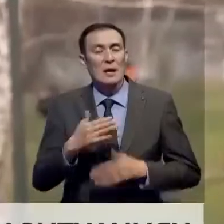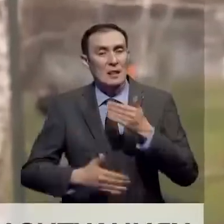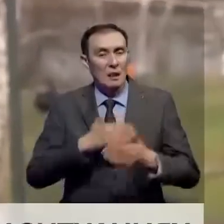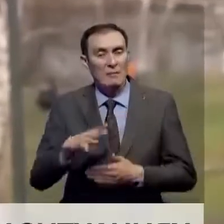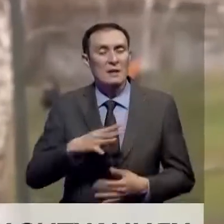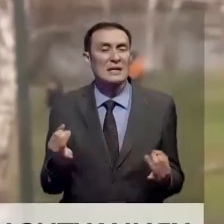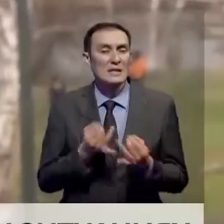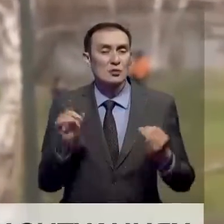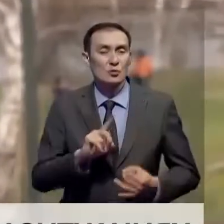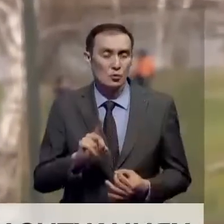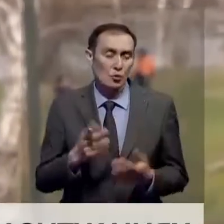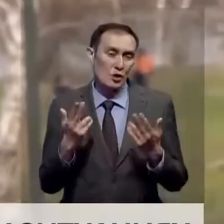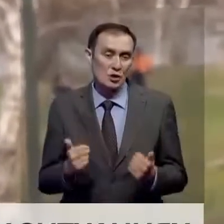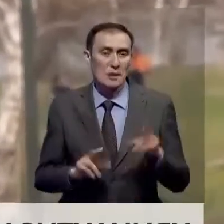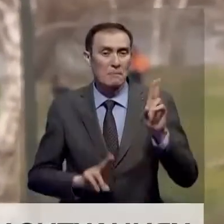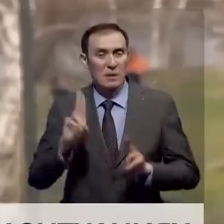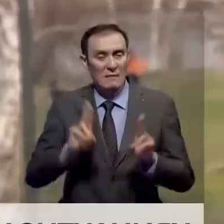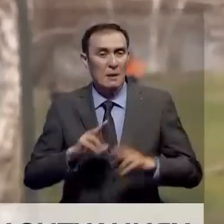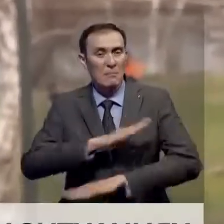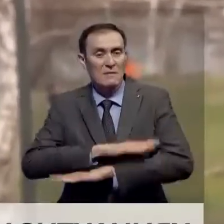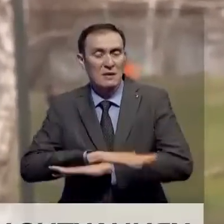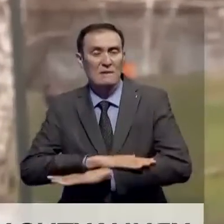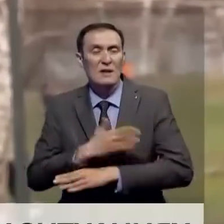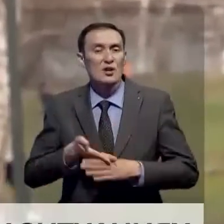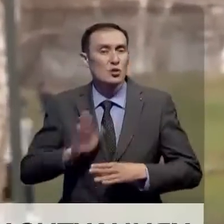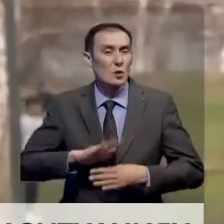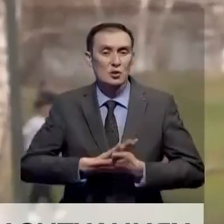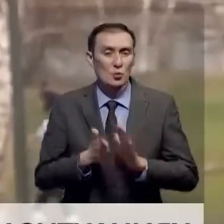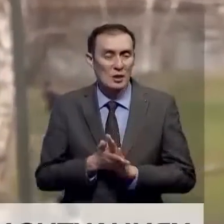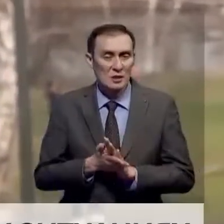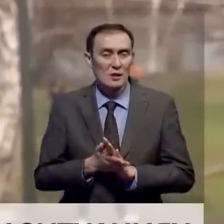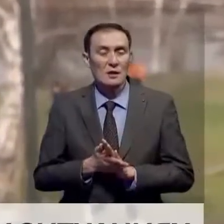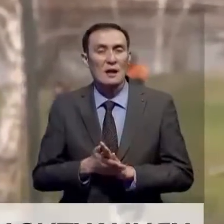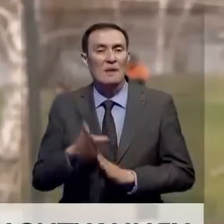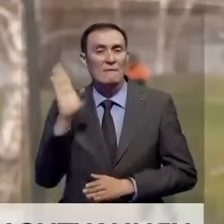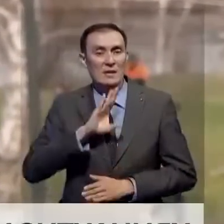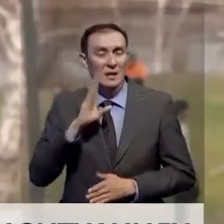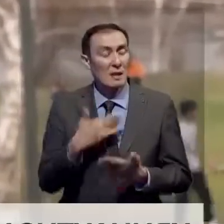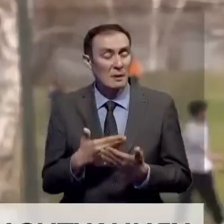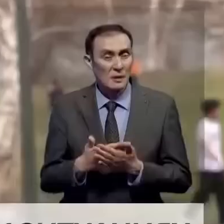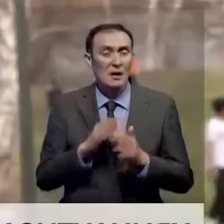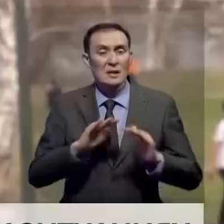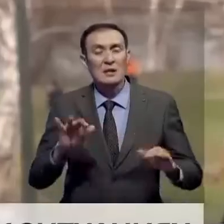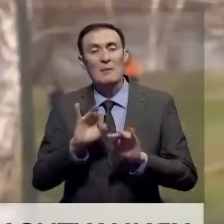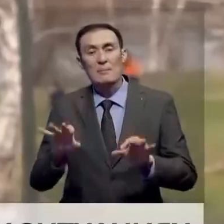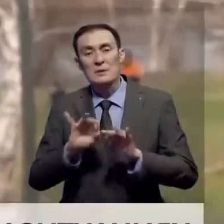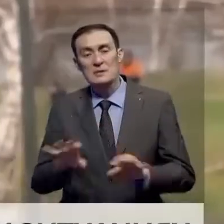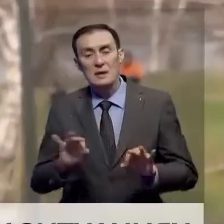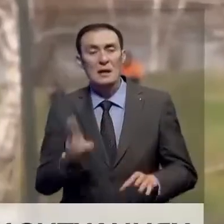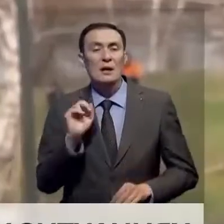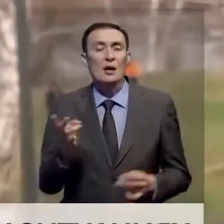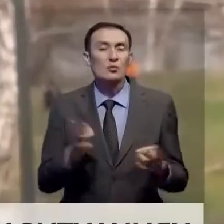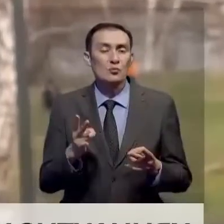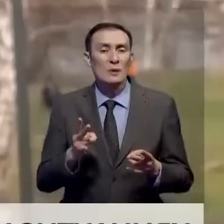Самое интересное – это, естественно, правила поведения в экстренной ситуации, в том числе на акватории. Детям мы разъяснили, как